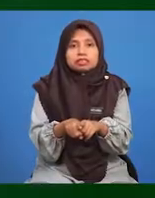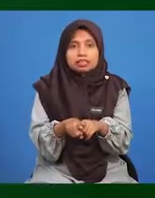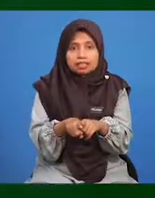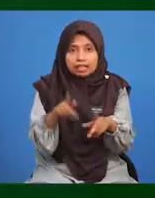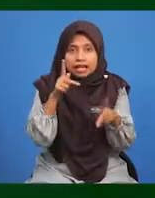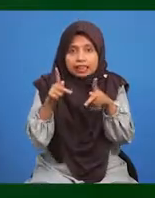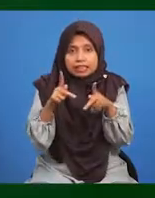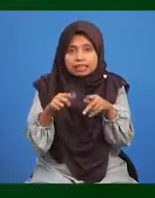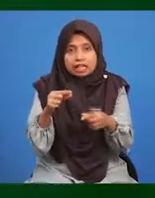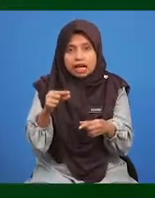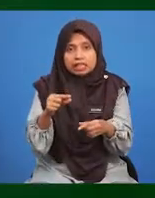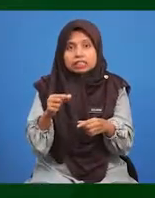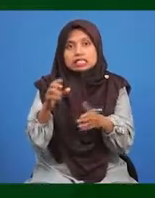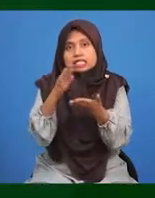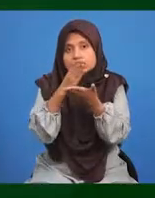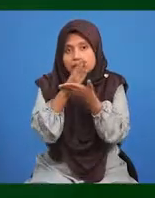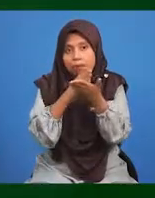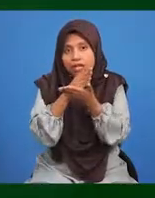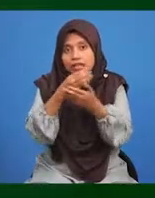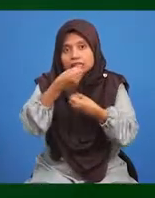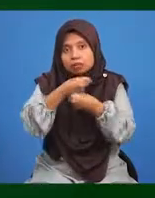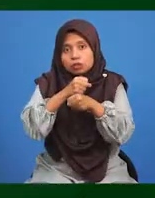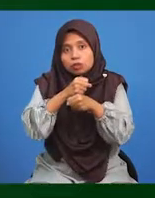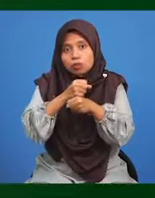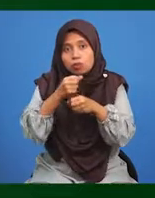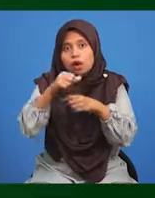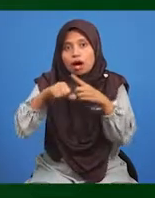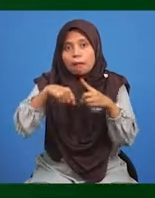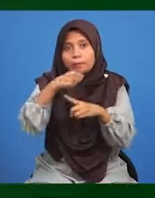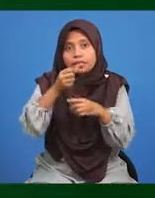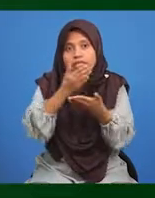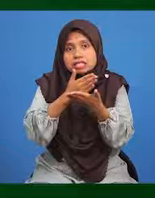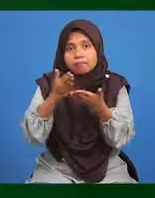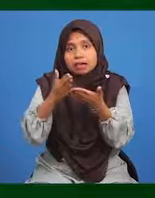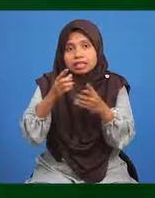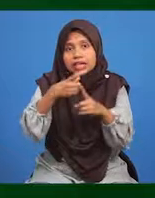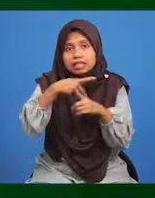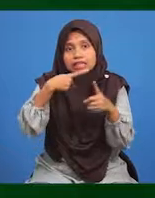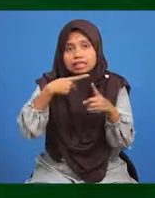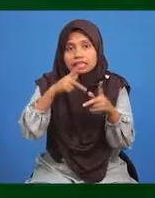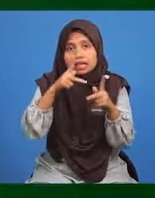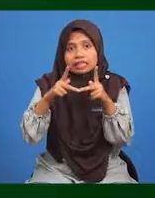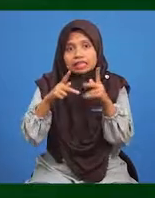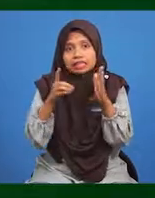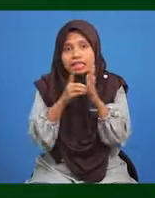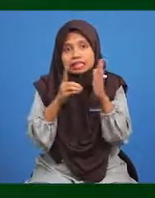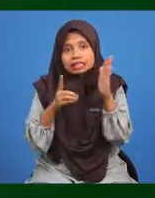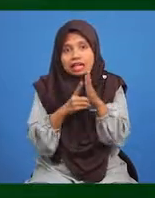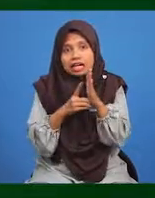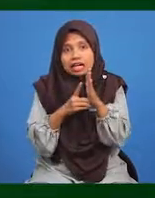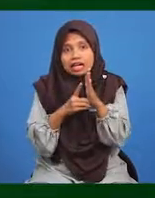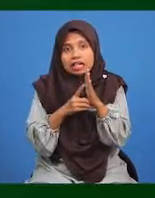ganda separa terbentuk apabila sebahagian daripada sesuatu kata dasar sahaja